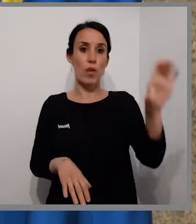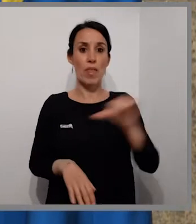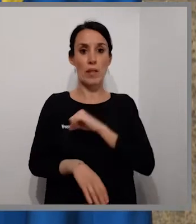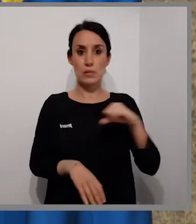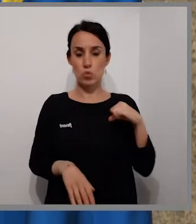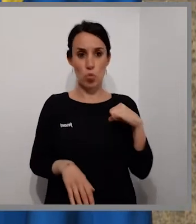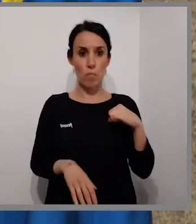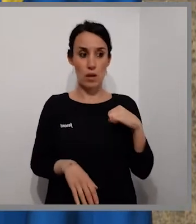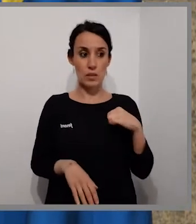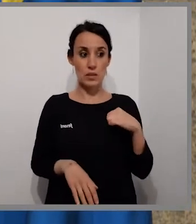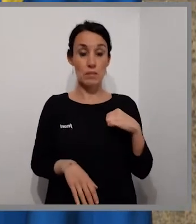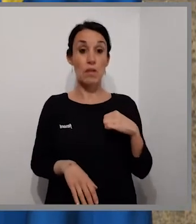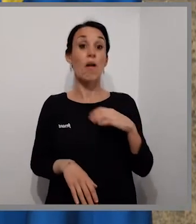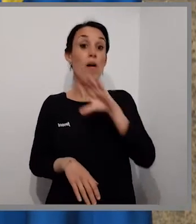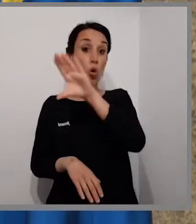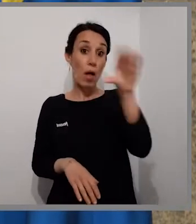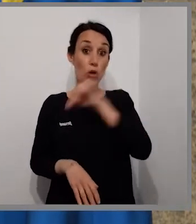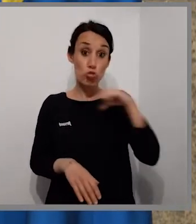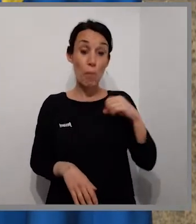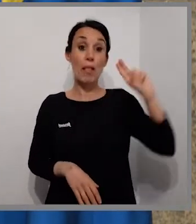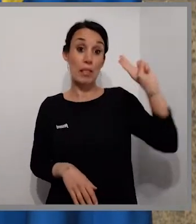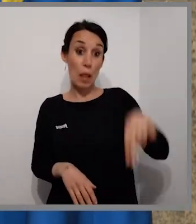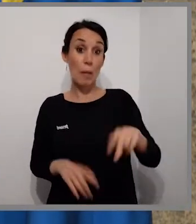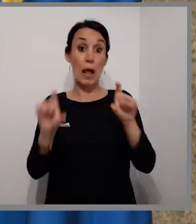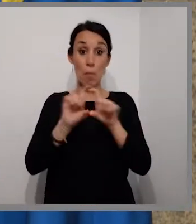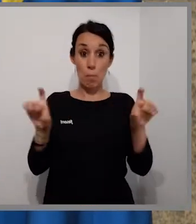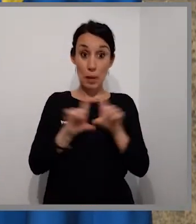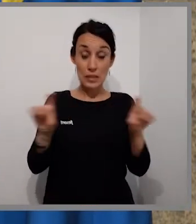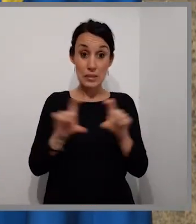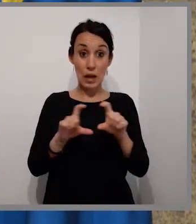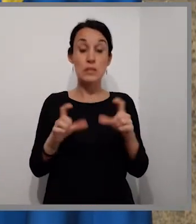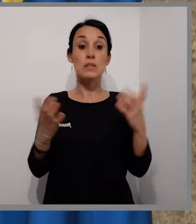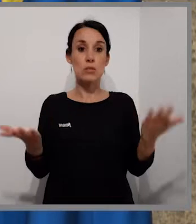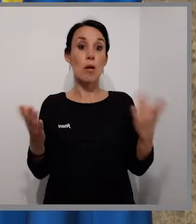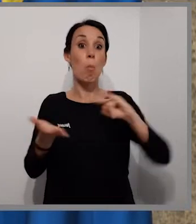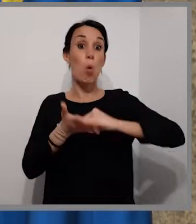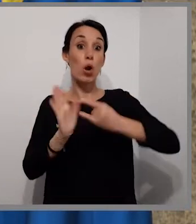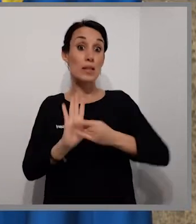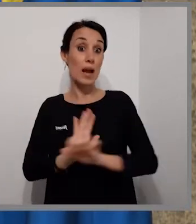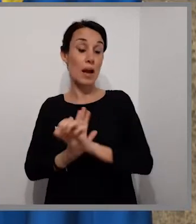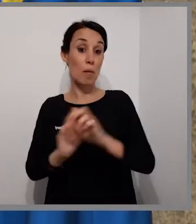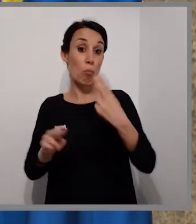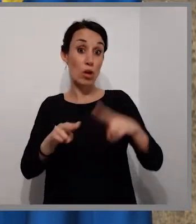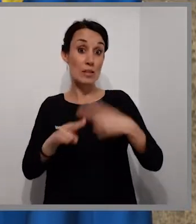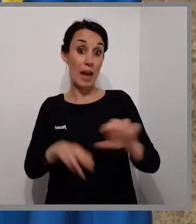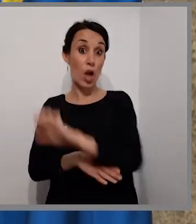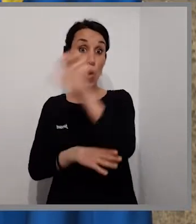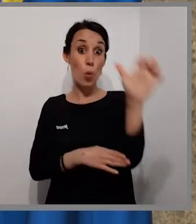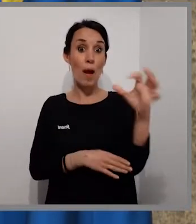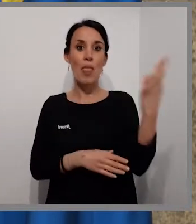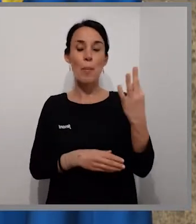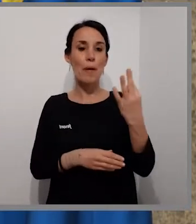de les comunitats autònomes. De les comunitats autònomes i també de les empreses. Per això, dins d'aquesta política europea, hem de